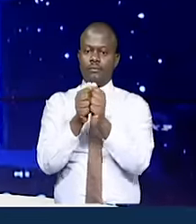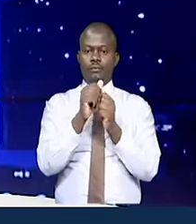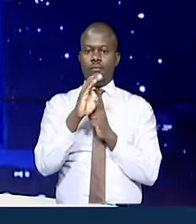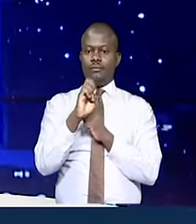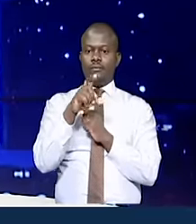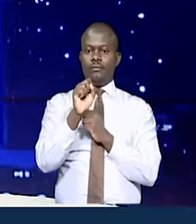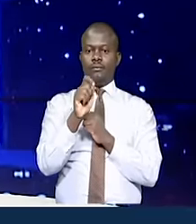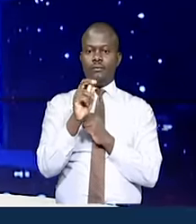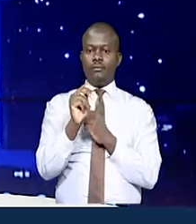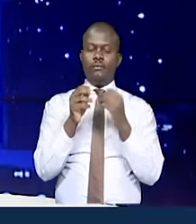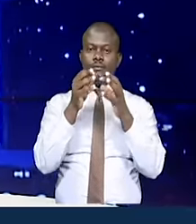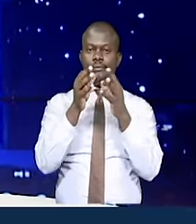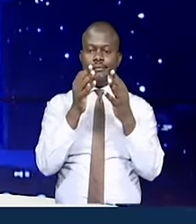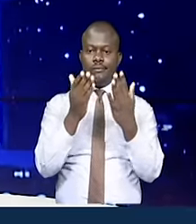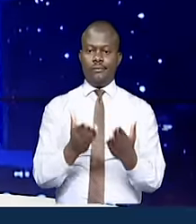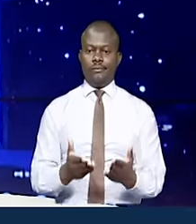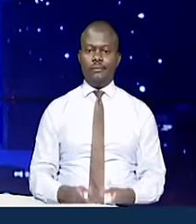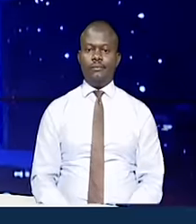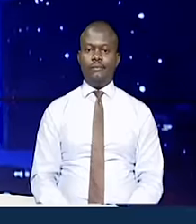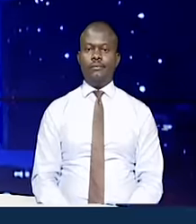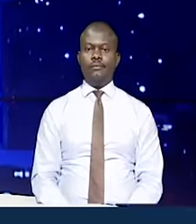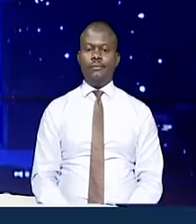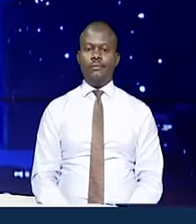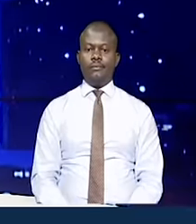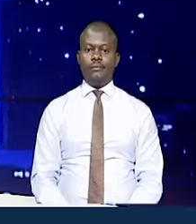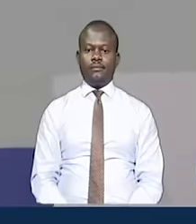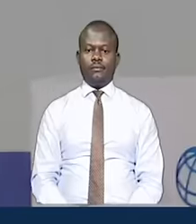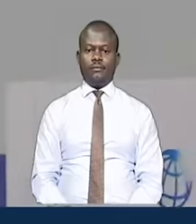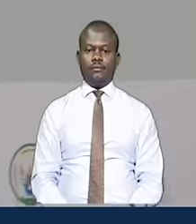Celestin Pierre Gatarayiha nabo baduteguriye inkuru ikurikira.